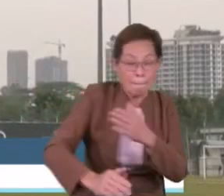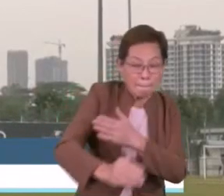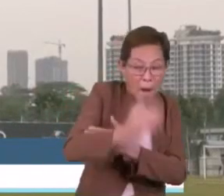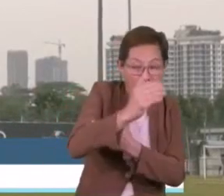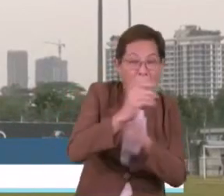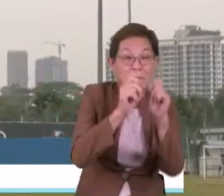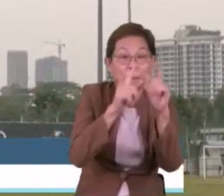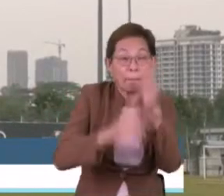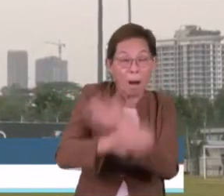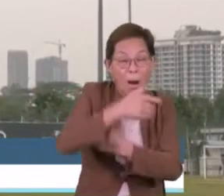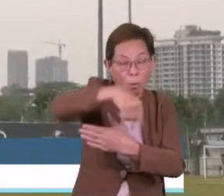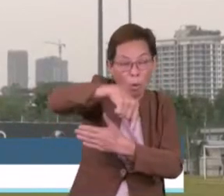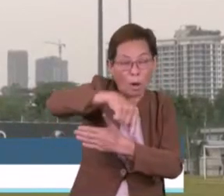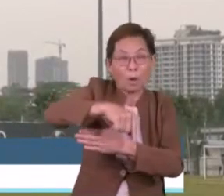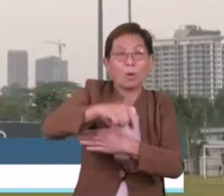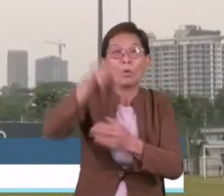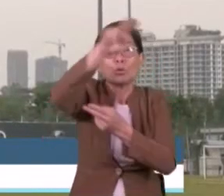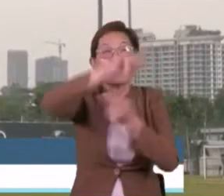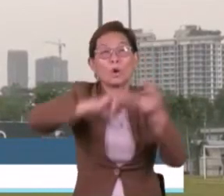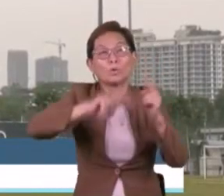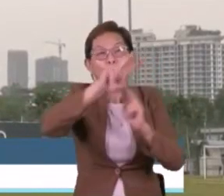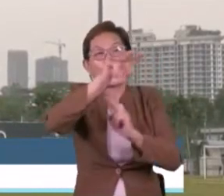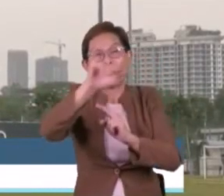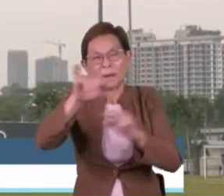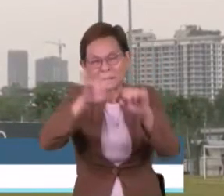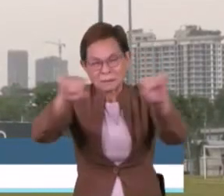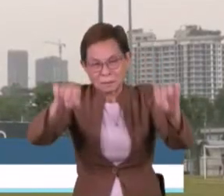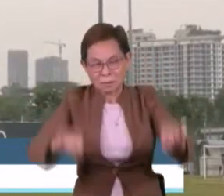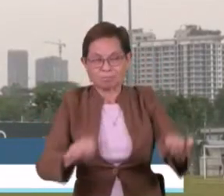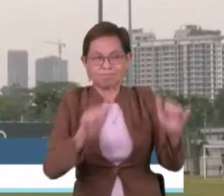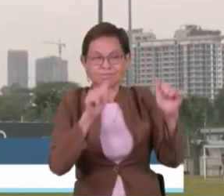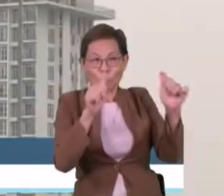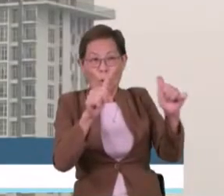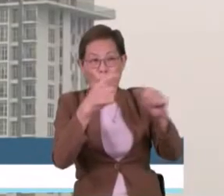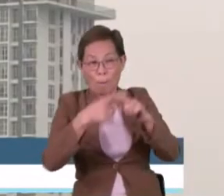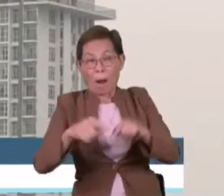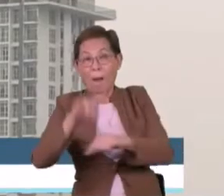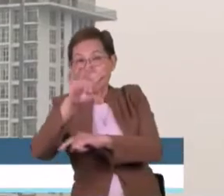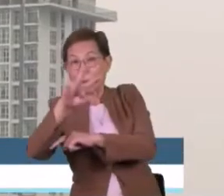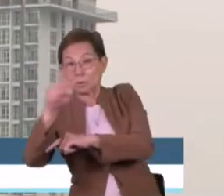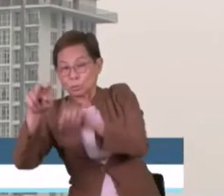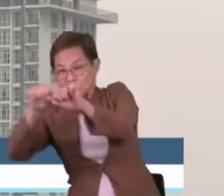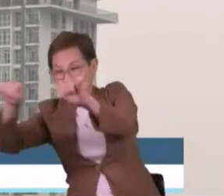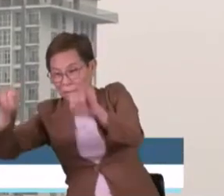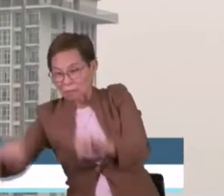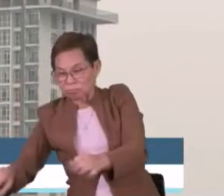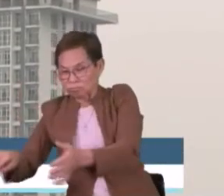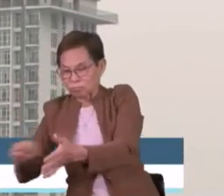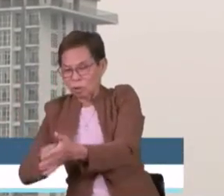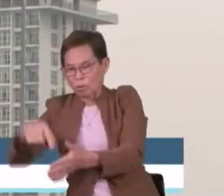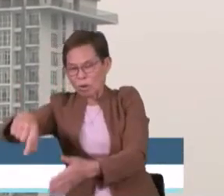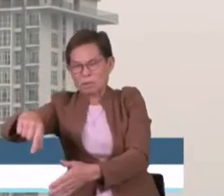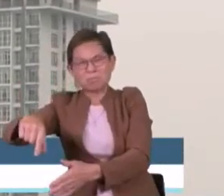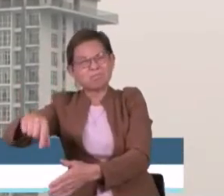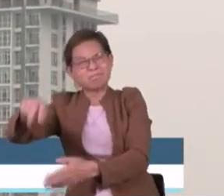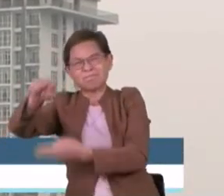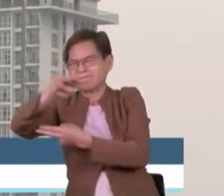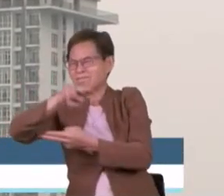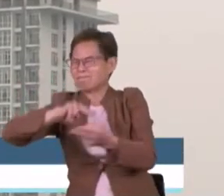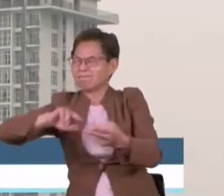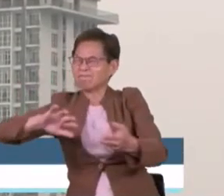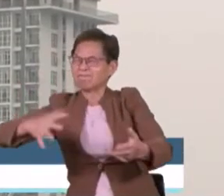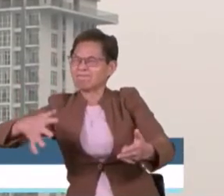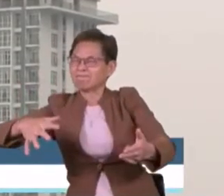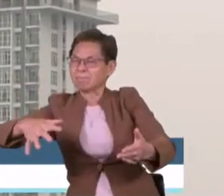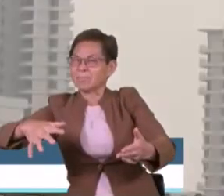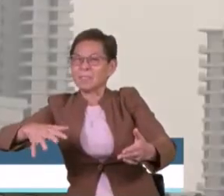menunjukkan kualiti udara di 26 stesen berada pada tahap baik, manakala 42 stesen mencatatkan kualiti udara tahap